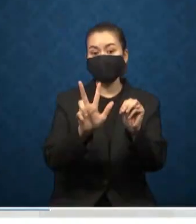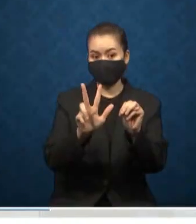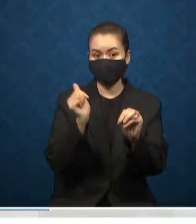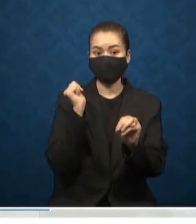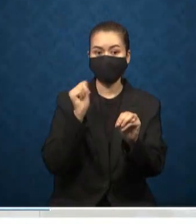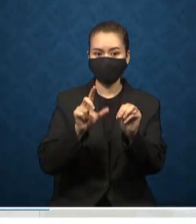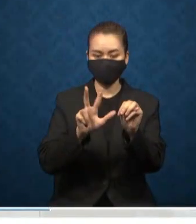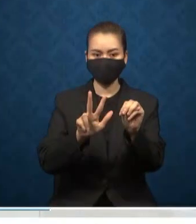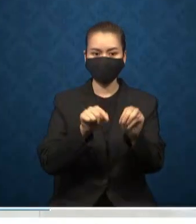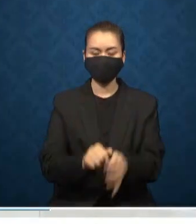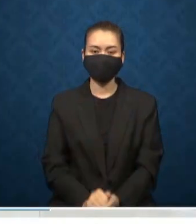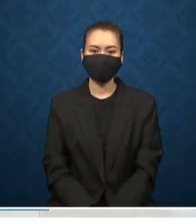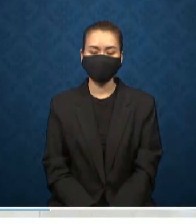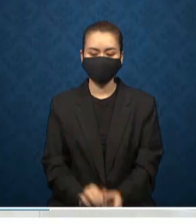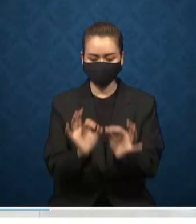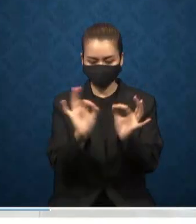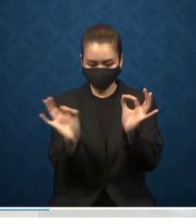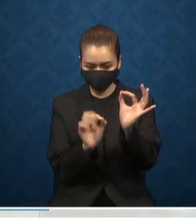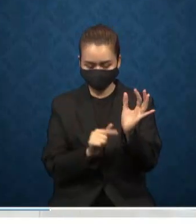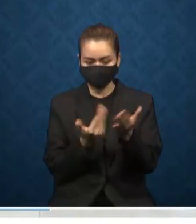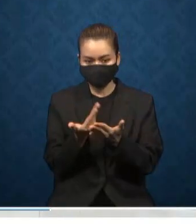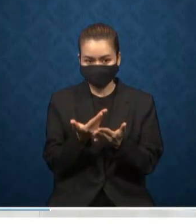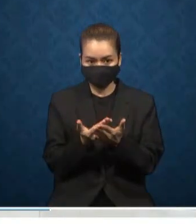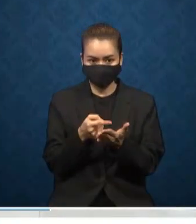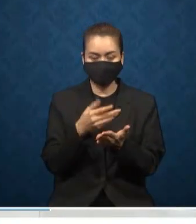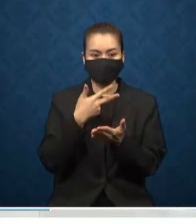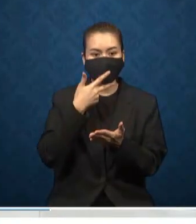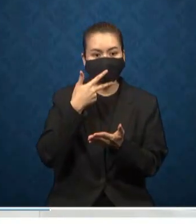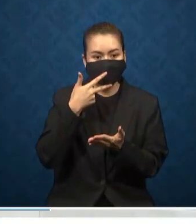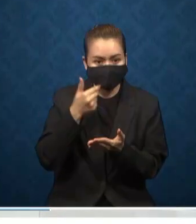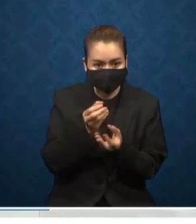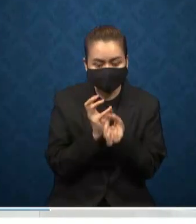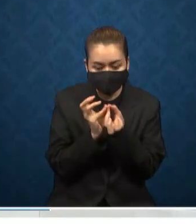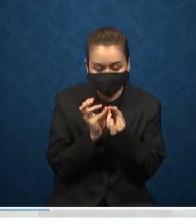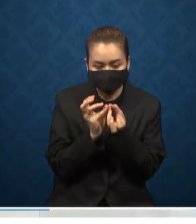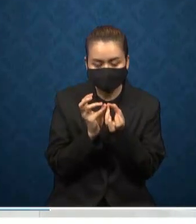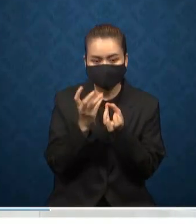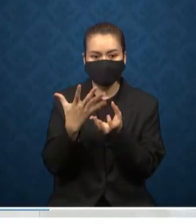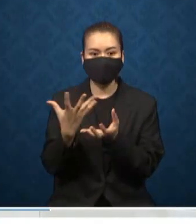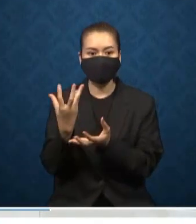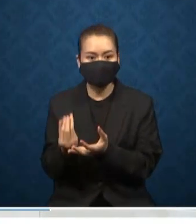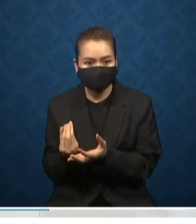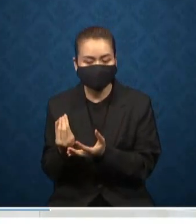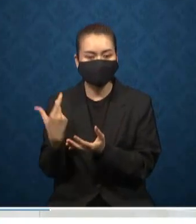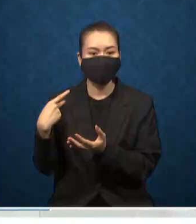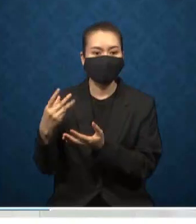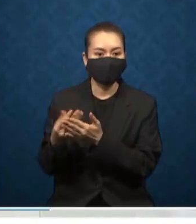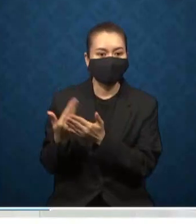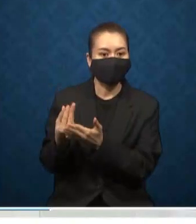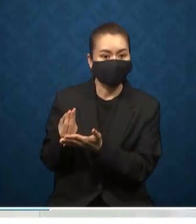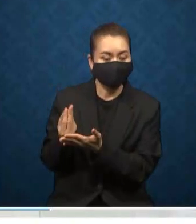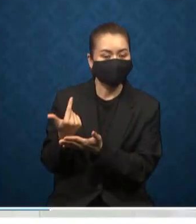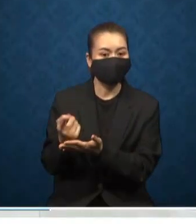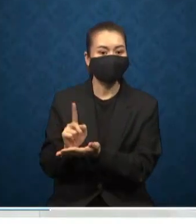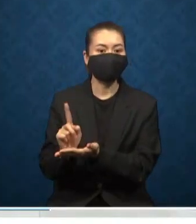ครับก็คือรายได้ก็คือมีน้ำตาลทรายและผลพลอยได้ซึ่งโดยนิยามผลพลอยได้นั้นเดี๋ยวผม